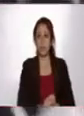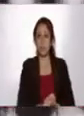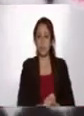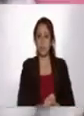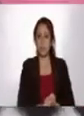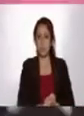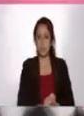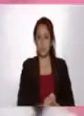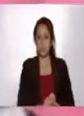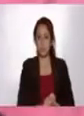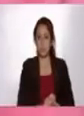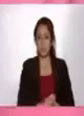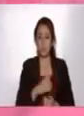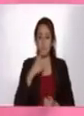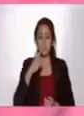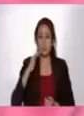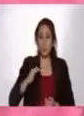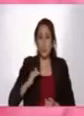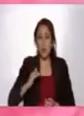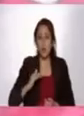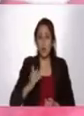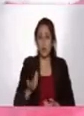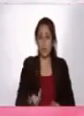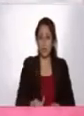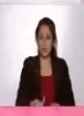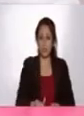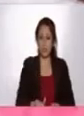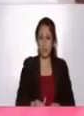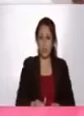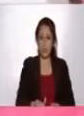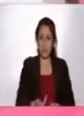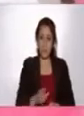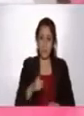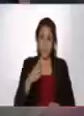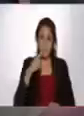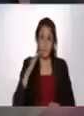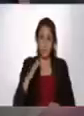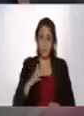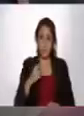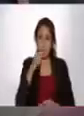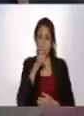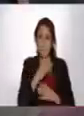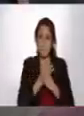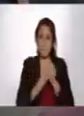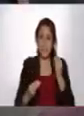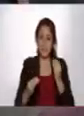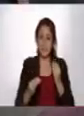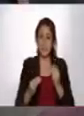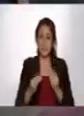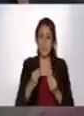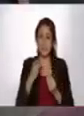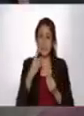ده لبس واحده 5 سنين تهز، معلش في راجل ايه ديت؟ انا بنتي عندها دلوقتي داخله على